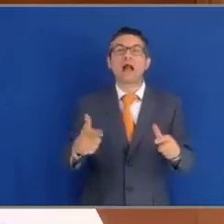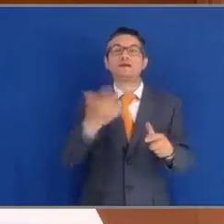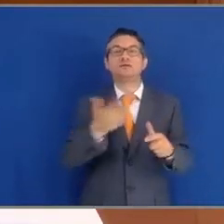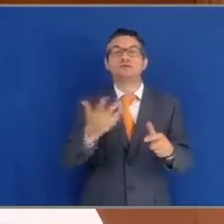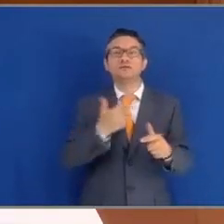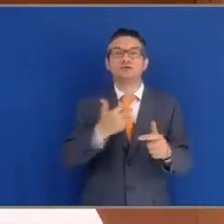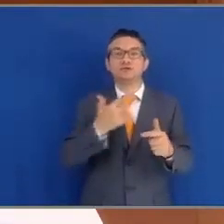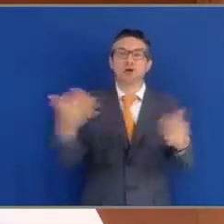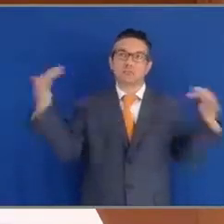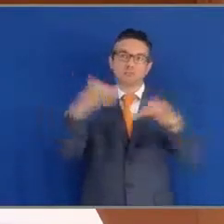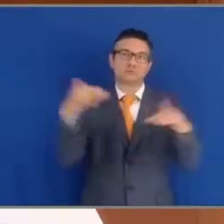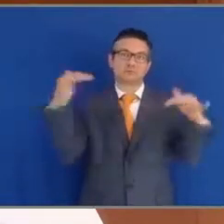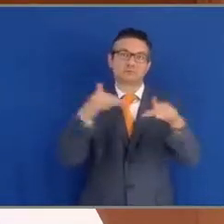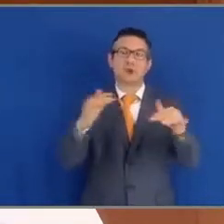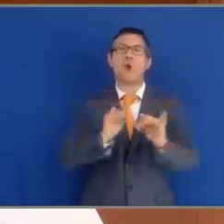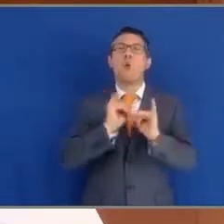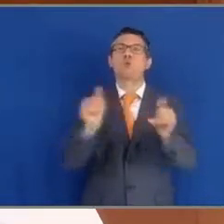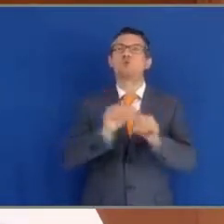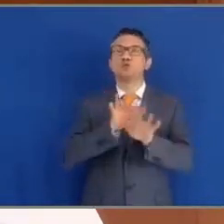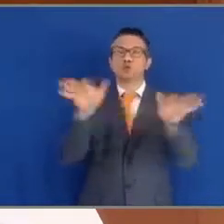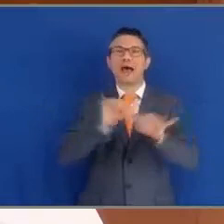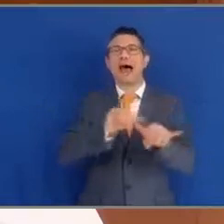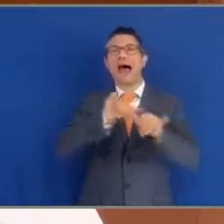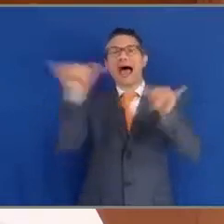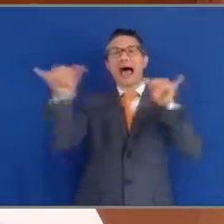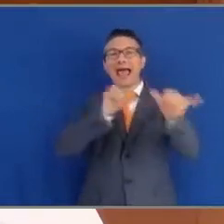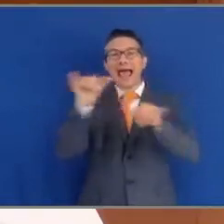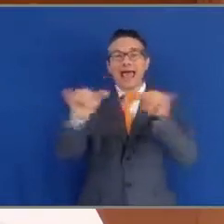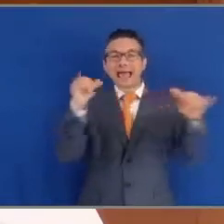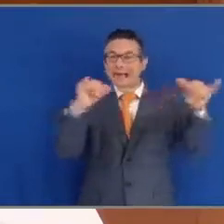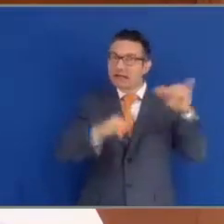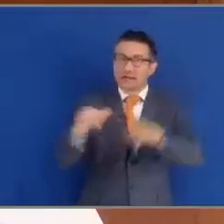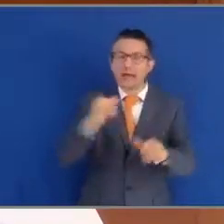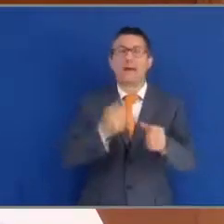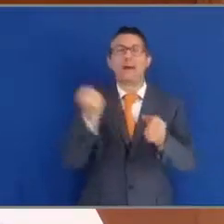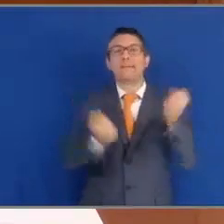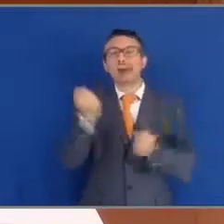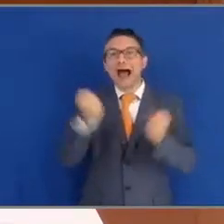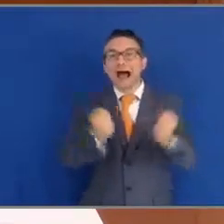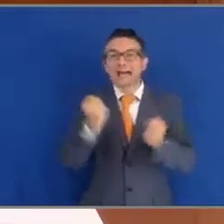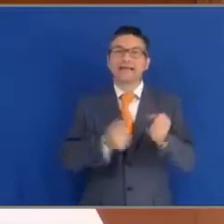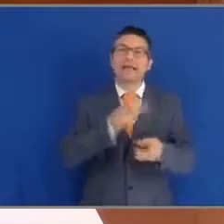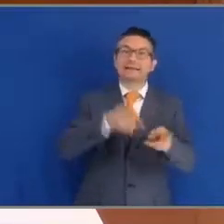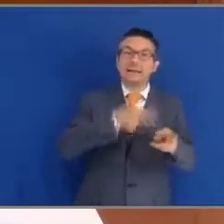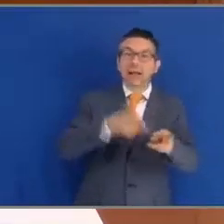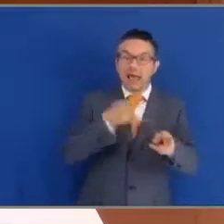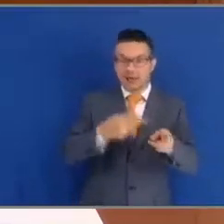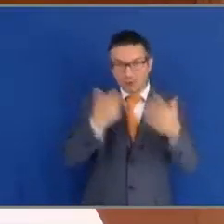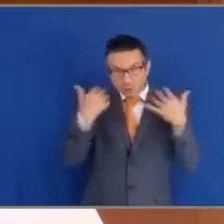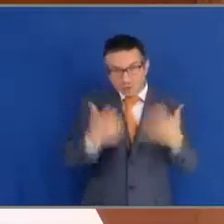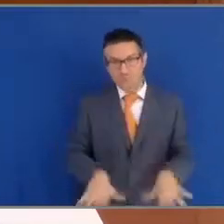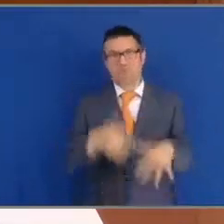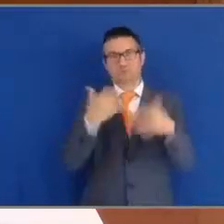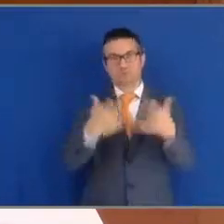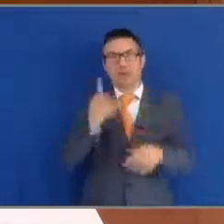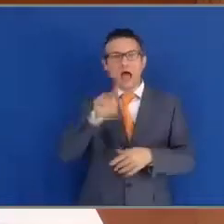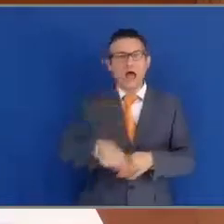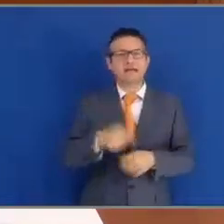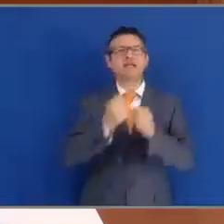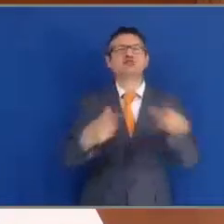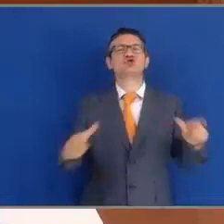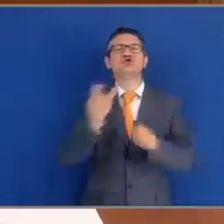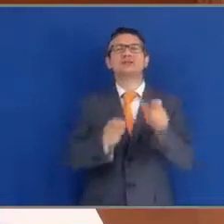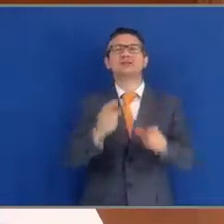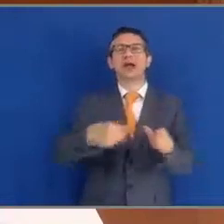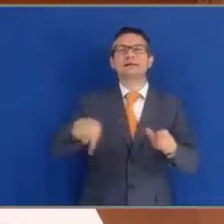entrata e uscita, con gli aerei, con i treni, con le macchine, altissima, e anche di nostri concittadini che si recano in